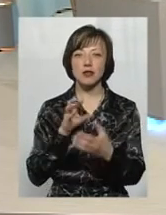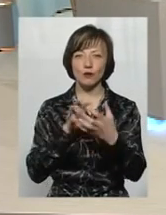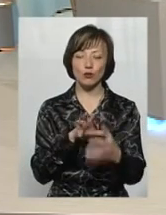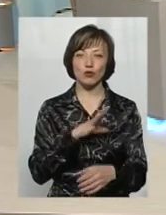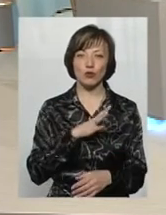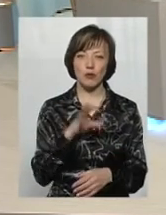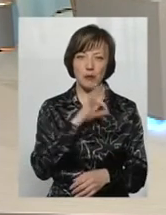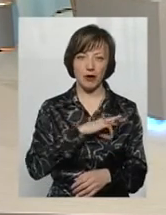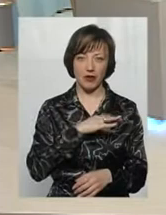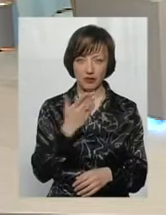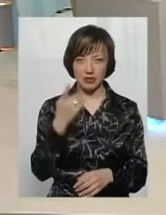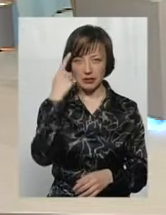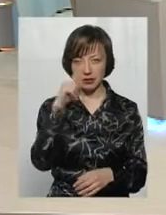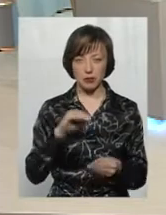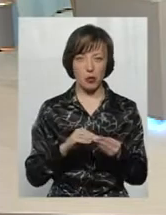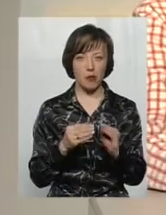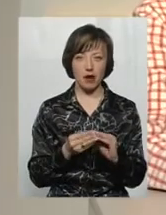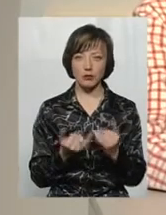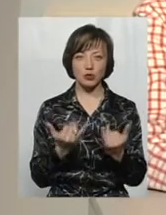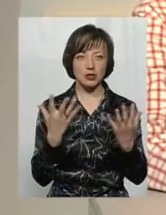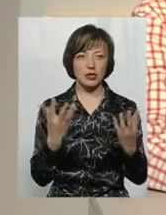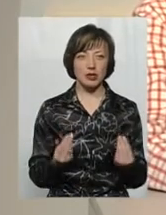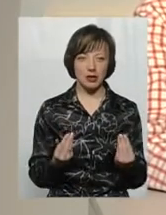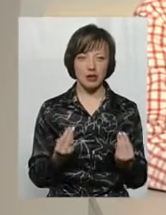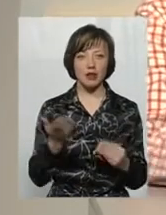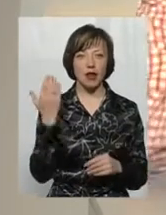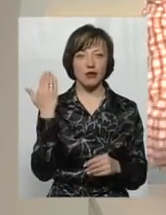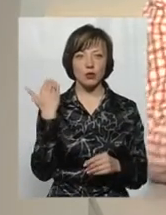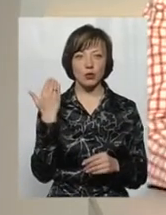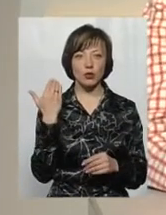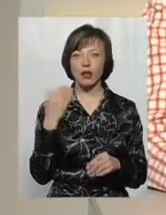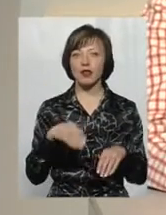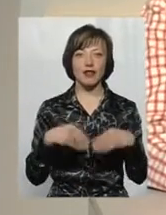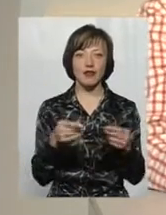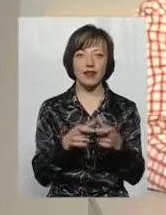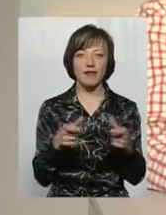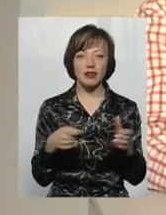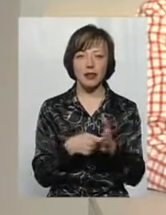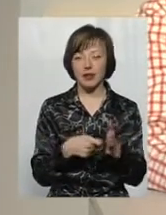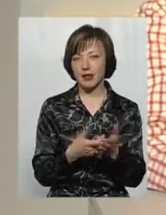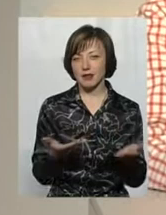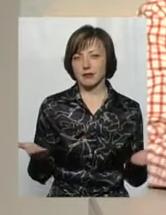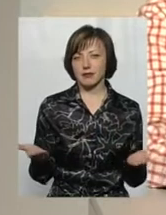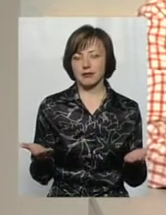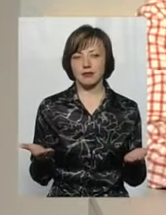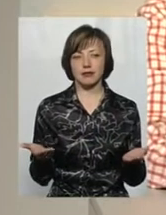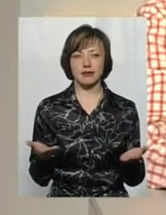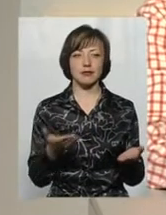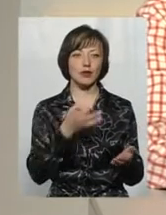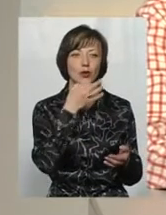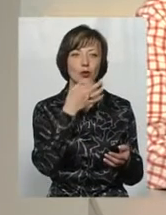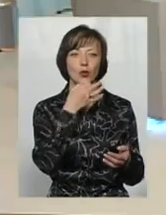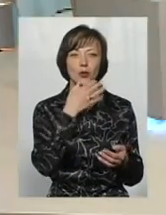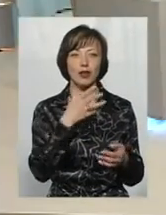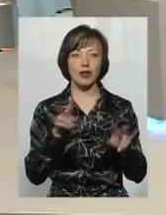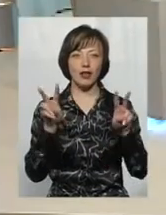Сандр Романович. Ви ж знаєте, проблема не сьогодення, так, а вона вже давно, що не видають квитки. Улюблена тема журналістів.